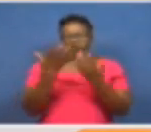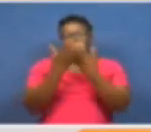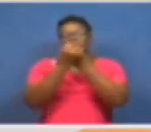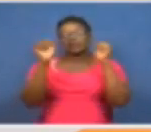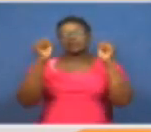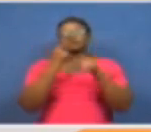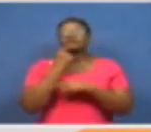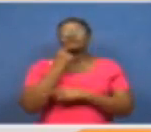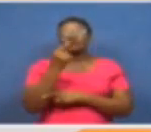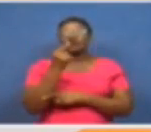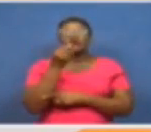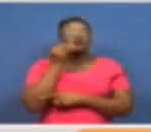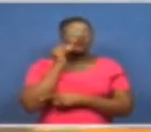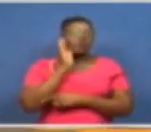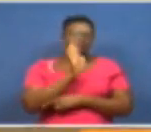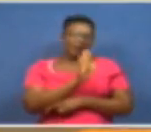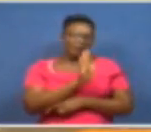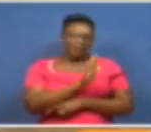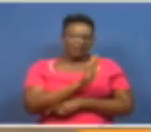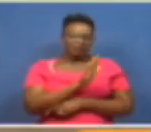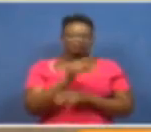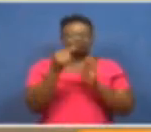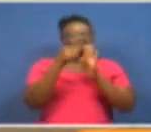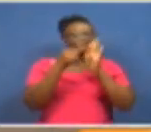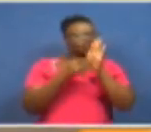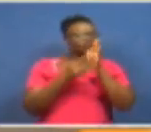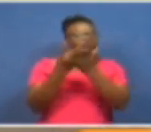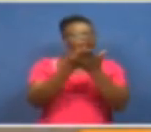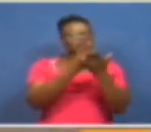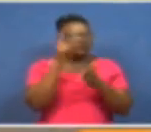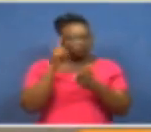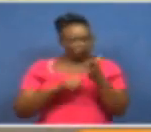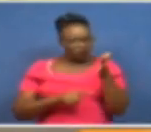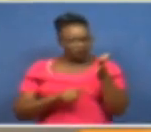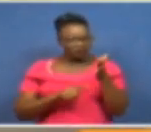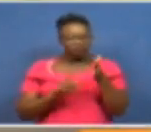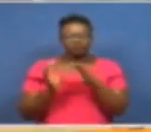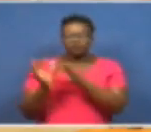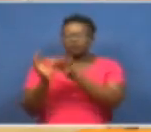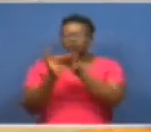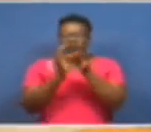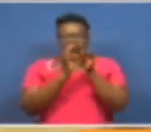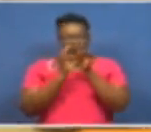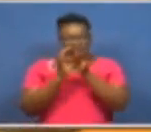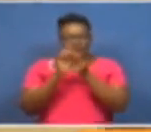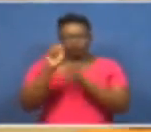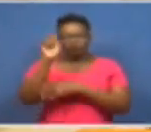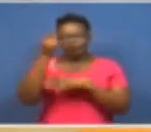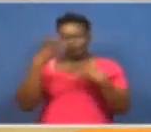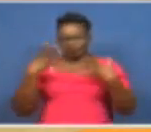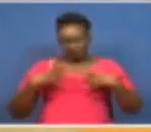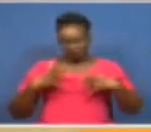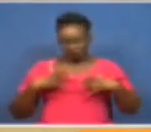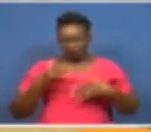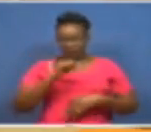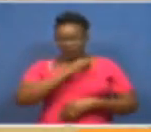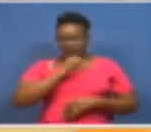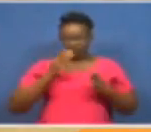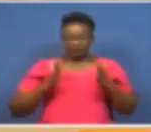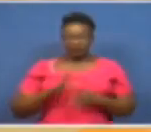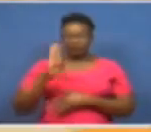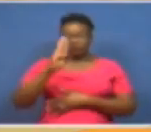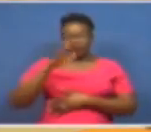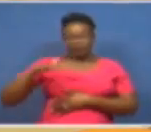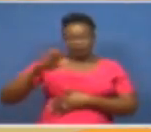kwake Kabarak. Miongoni mwa masuala yaliyojadiliwa kwenye kikao hicho ni pamoja na kuleta uwiano na umoja wa Wakenya. Seneta wa Baringo Gideon Moi pamoja